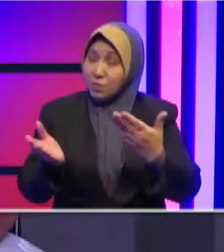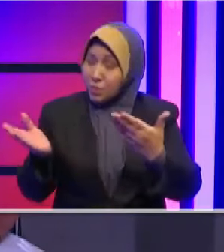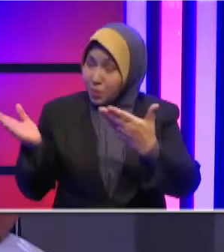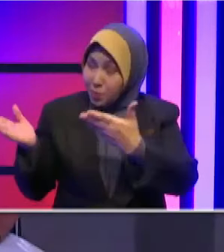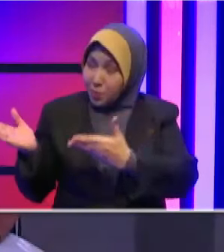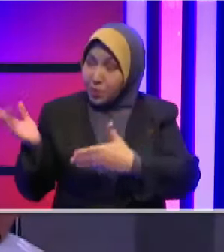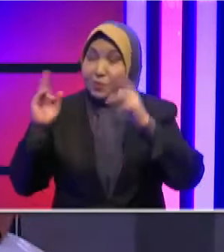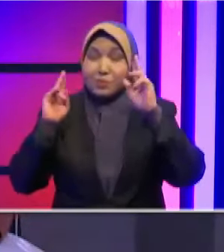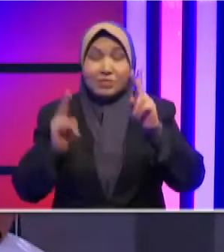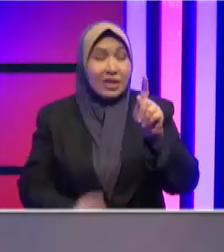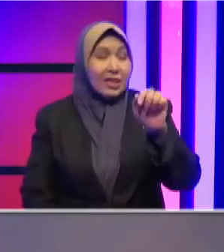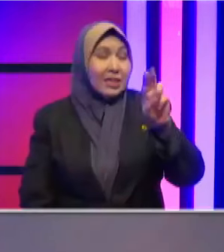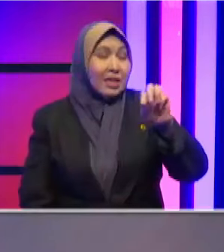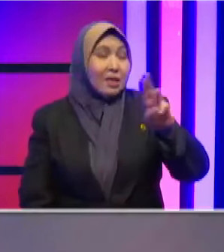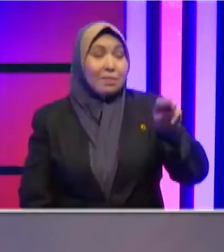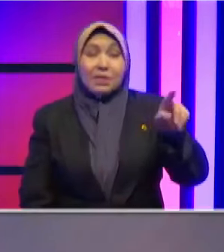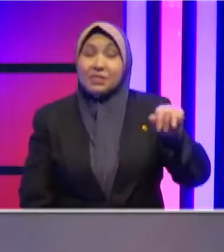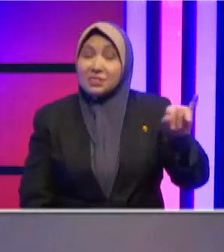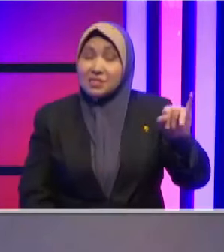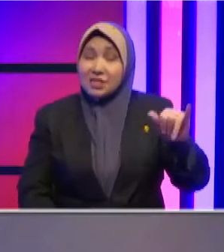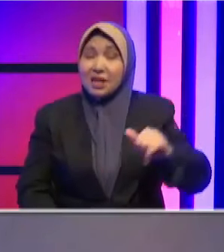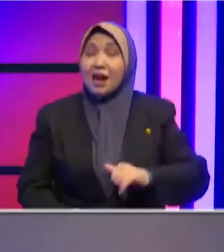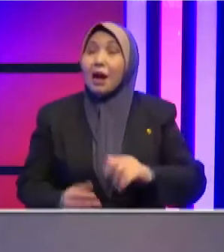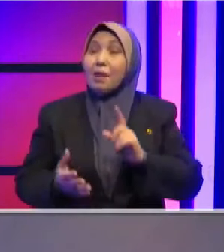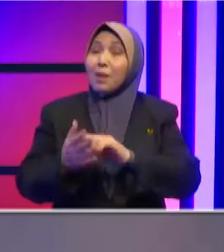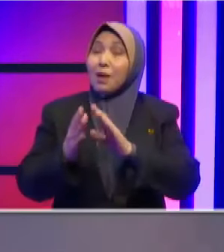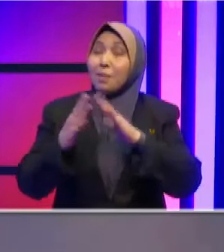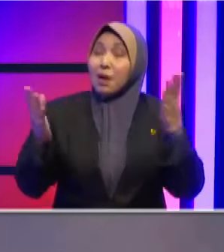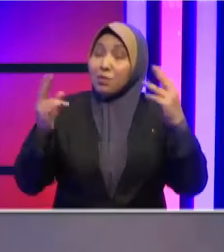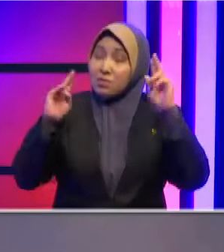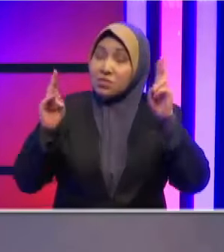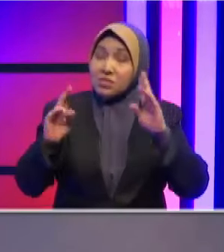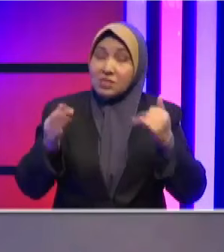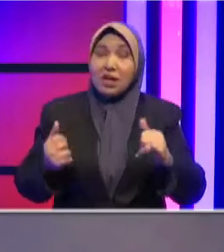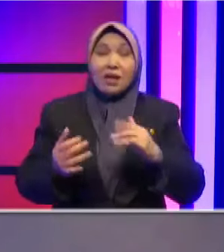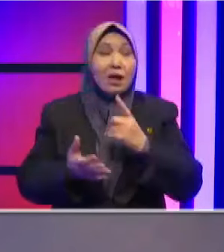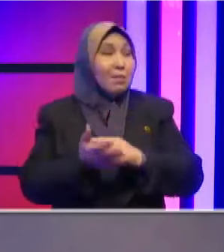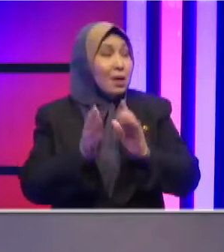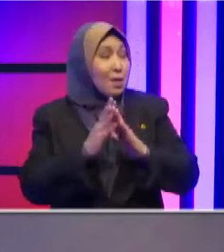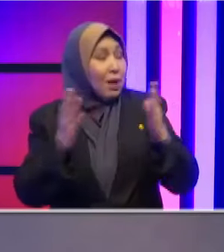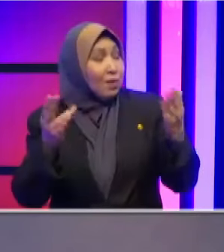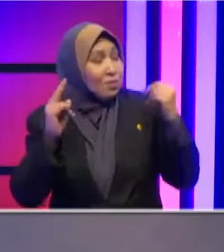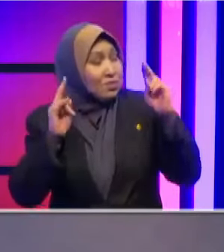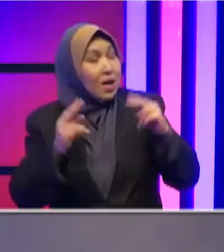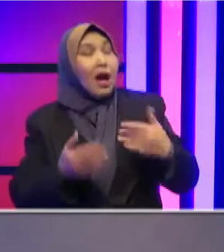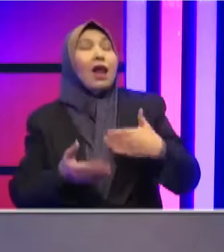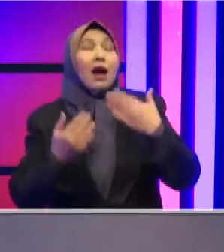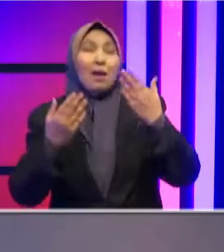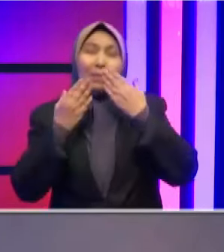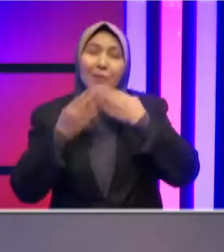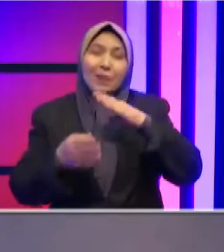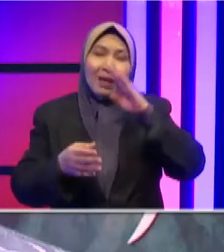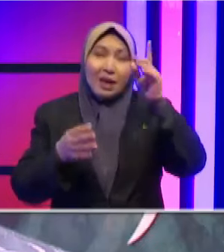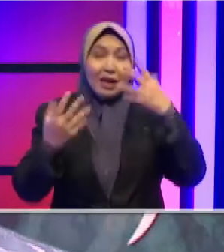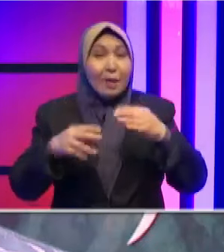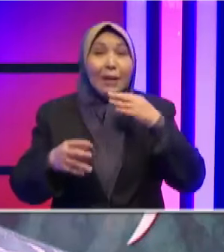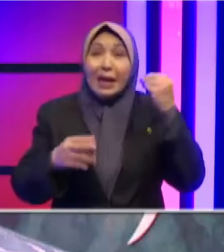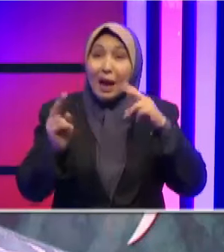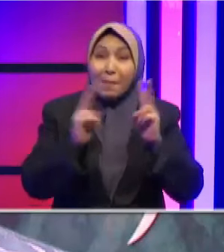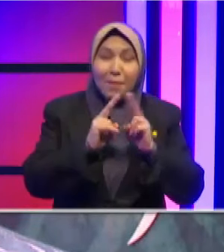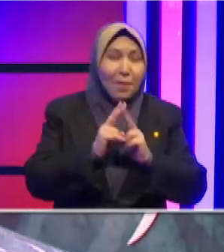al-fadhil Ustaz rizali apa bosted Alhamdulillah sehat Alhamdulillah sehat dari kampung